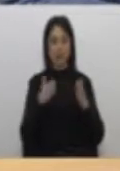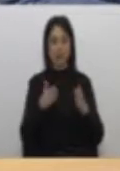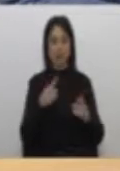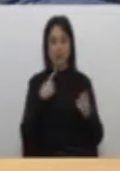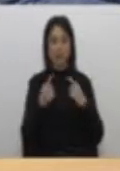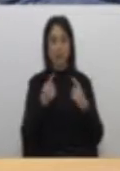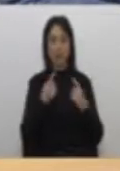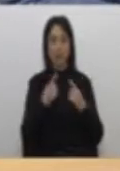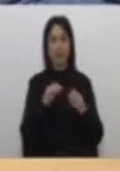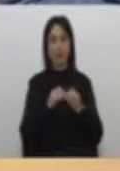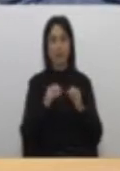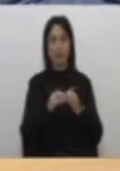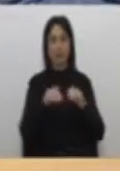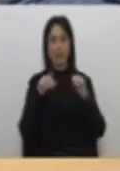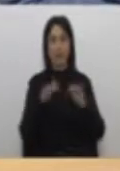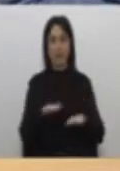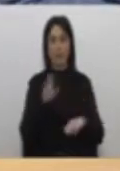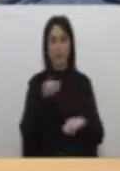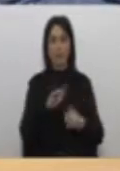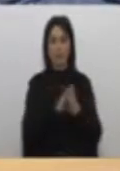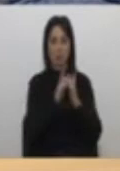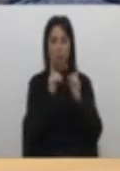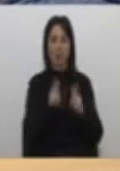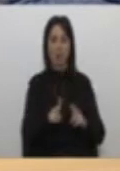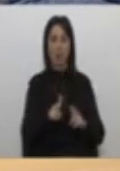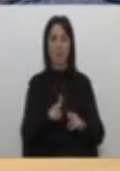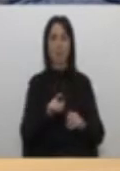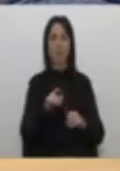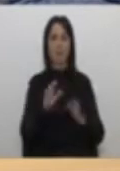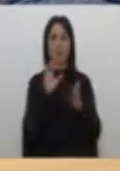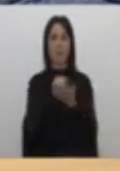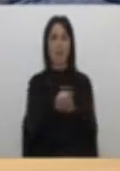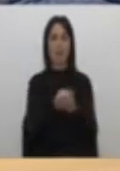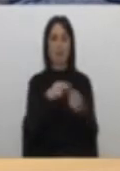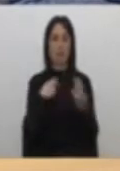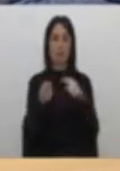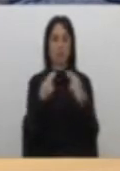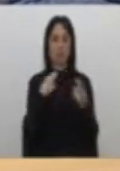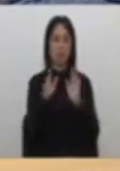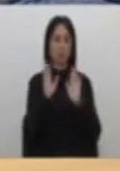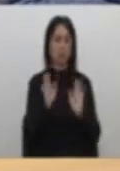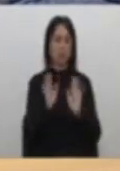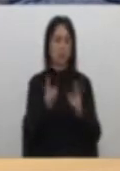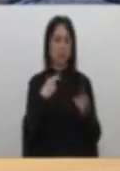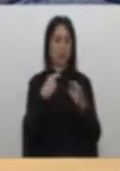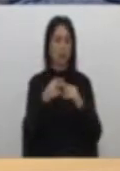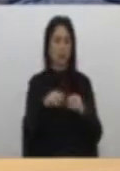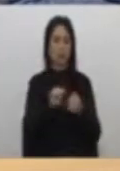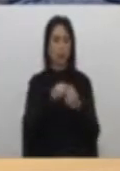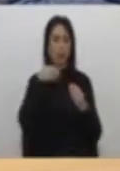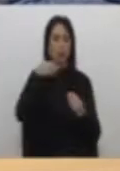საუბრობდეთ პრობლემების გადაჭრაზე და მოგვარებაზე, დაკავებულები ხართ რევაშისტურ მიდგომებზე და ბიუროკრატიის